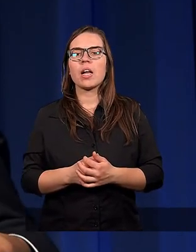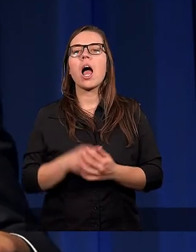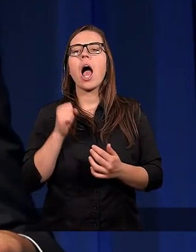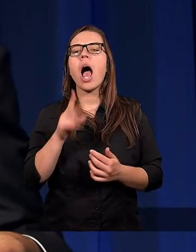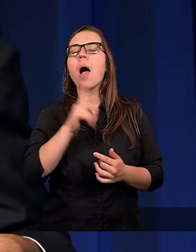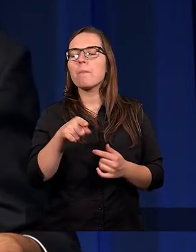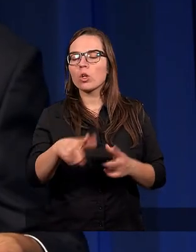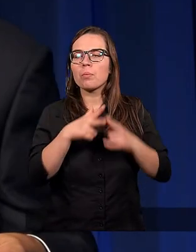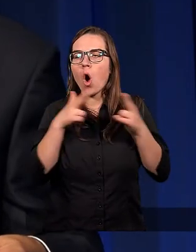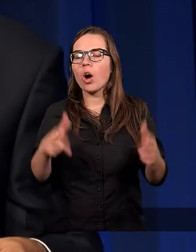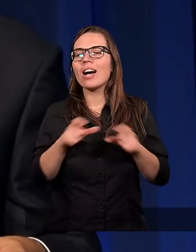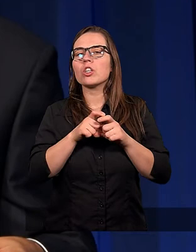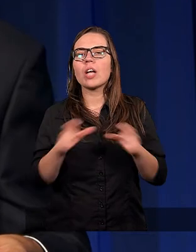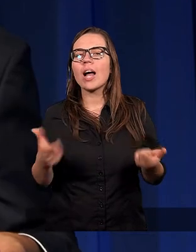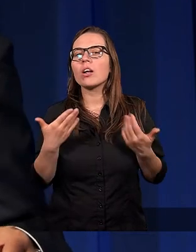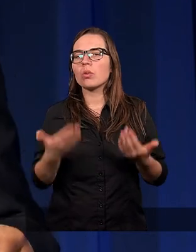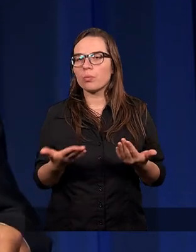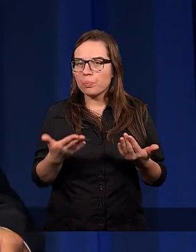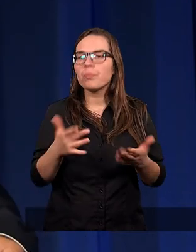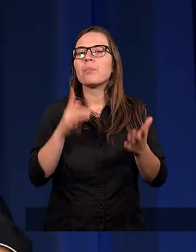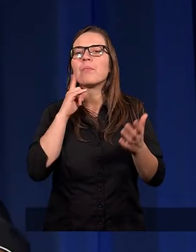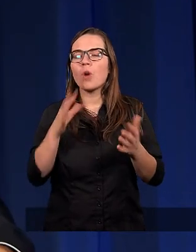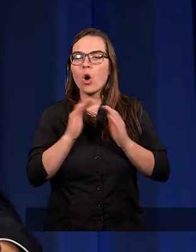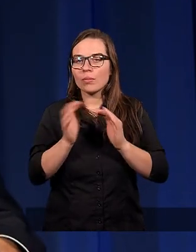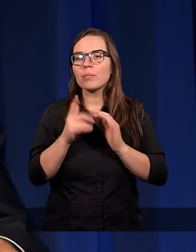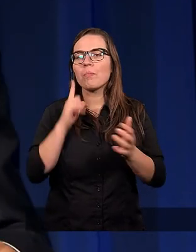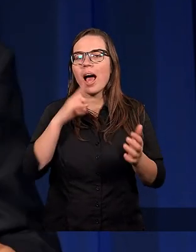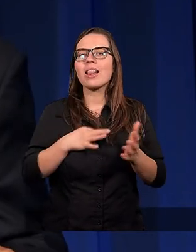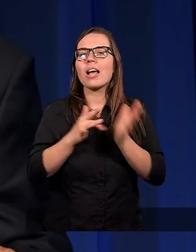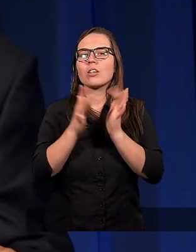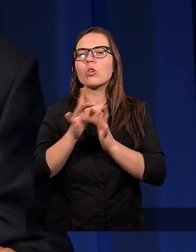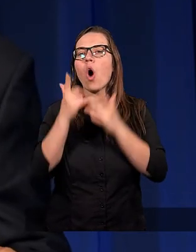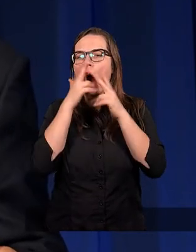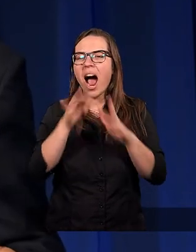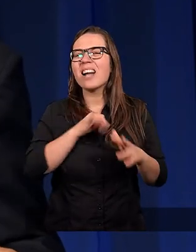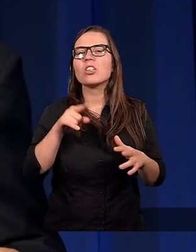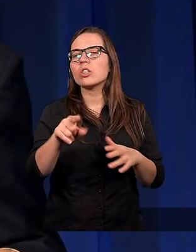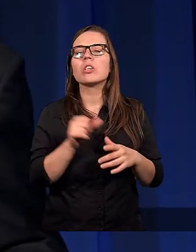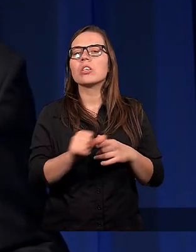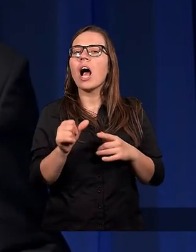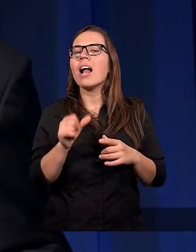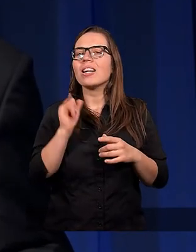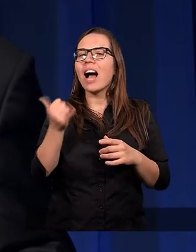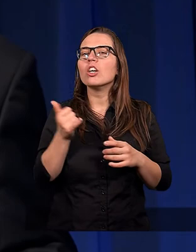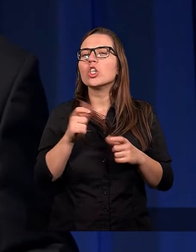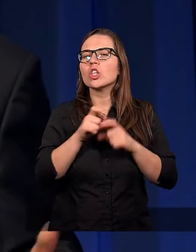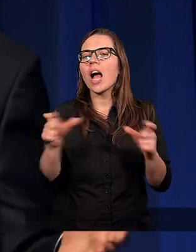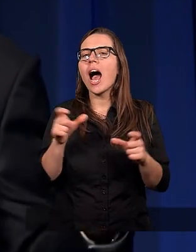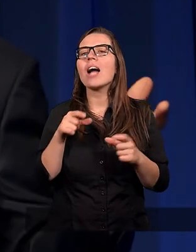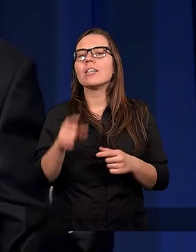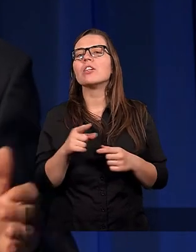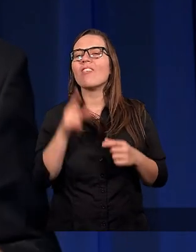Ale po tym okresie czasu w ocenie Pana Jezusa okazuje się, że oni tak naprawdę nie poznali czasu,